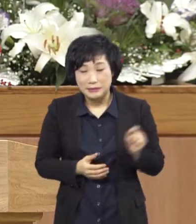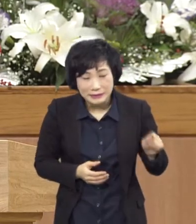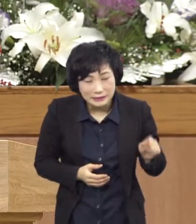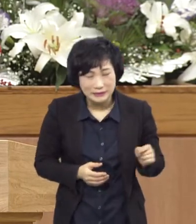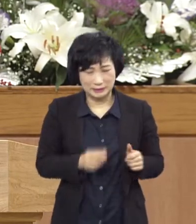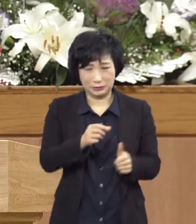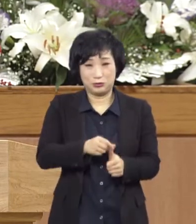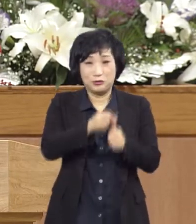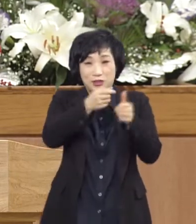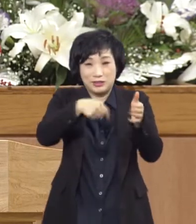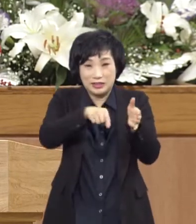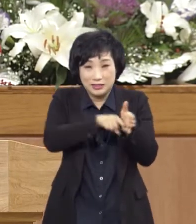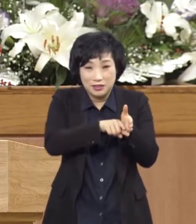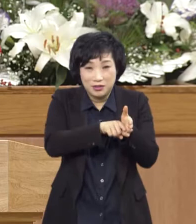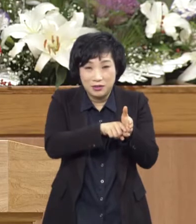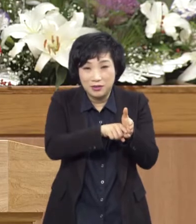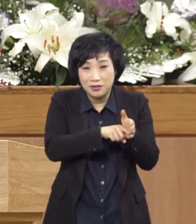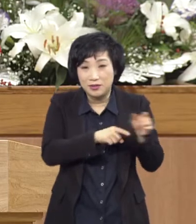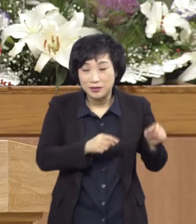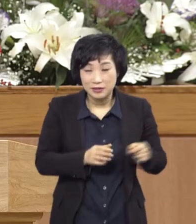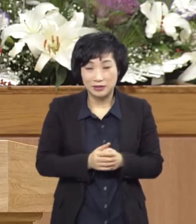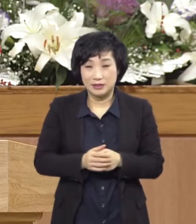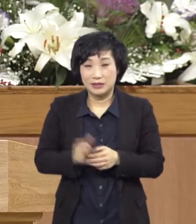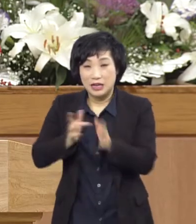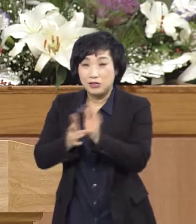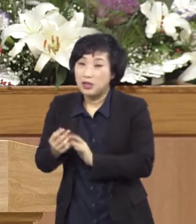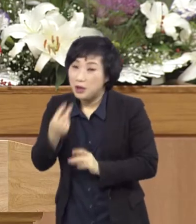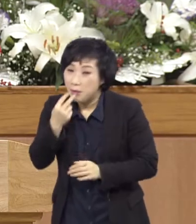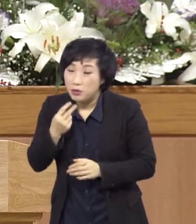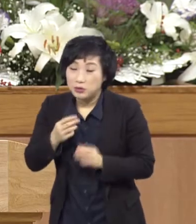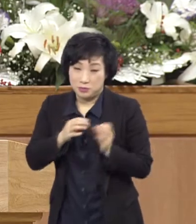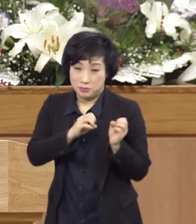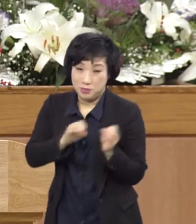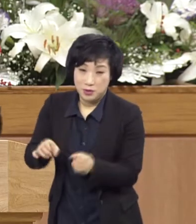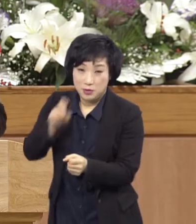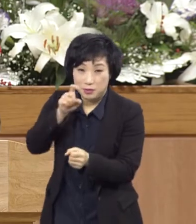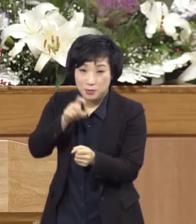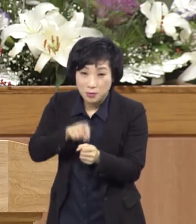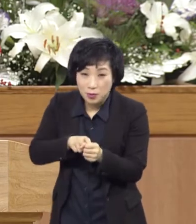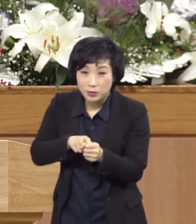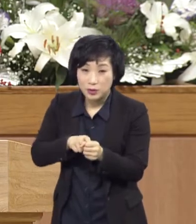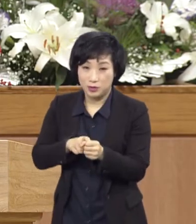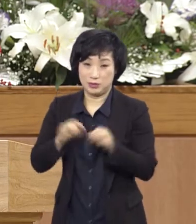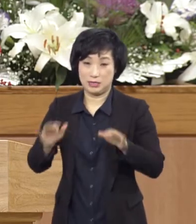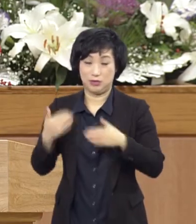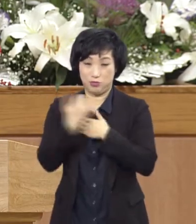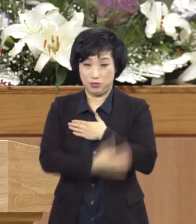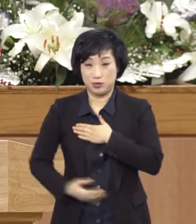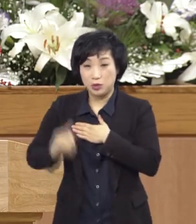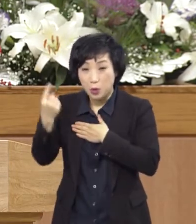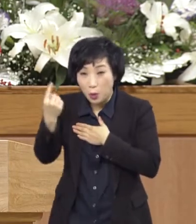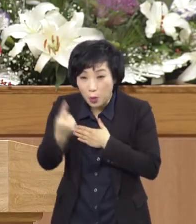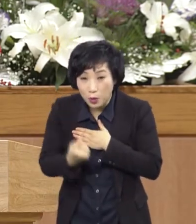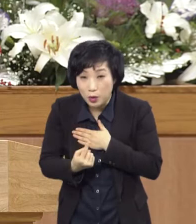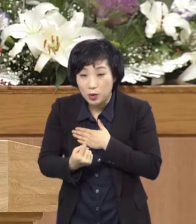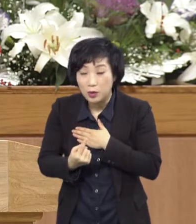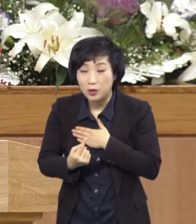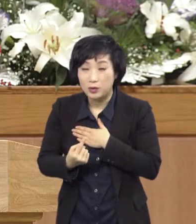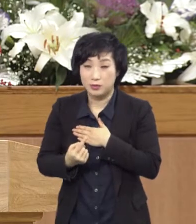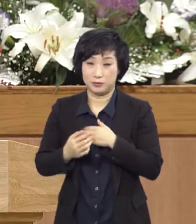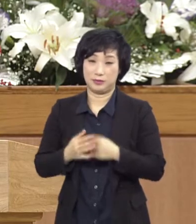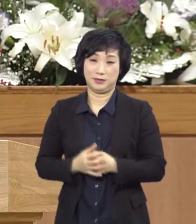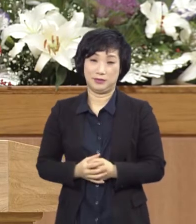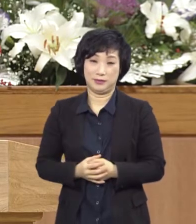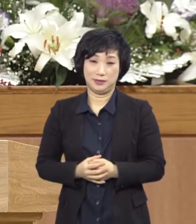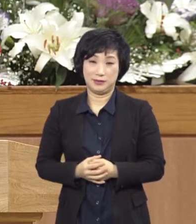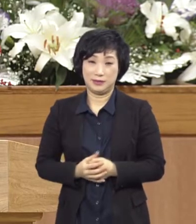그들을 살려내기 위해서 자기 목숨을 버리려고 육신을 입고 이 땅에